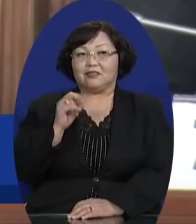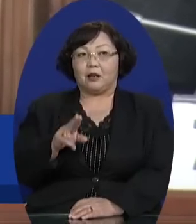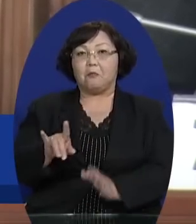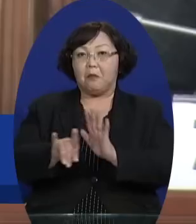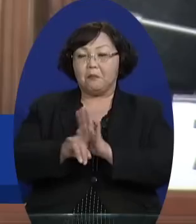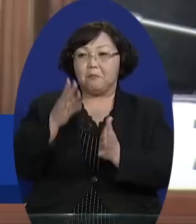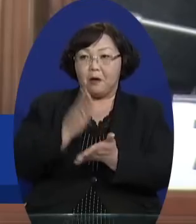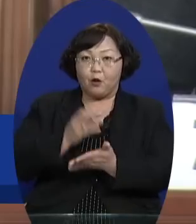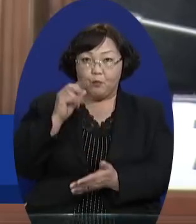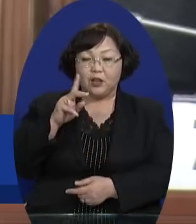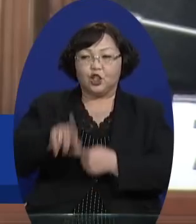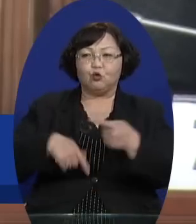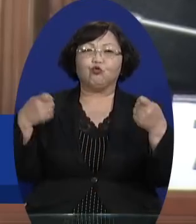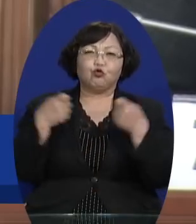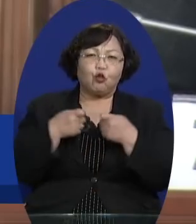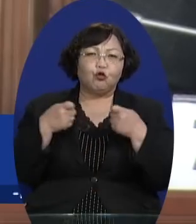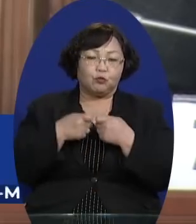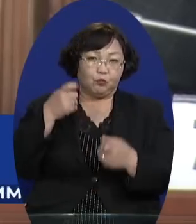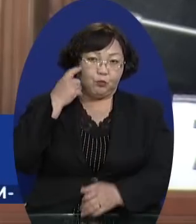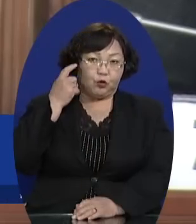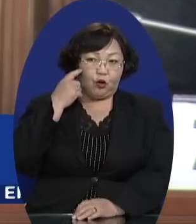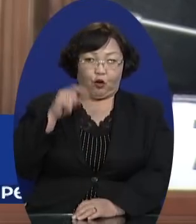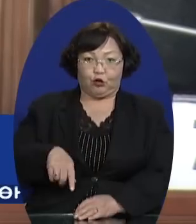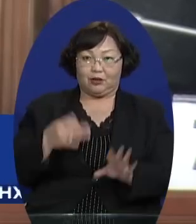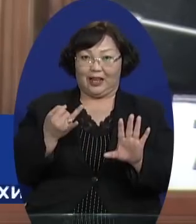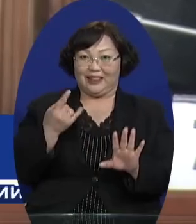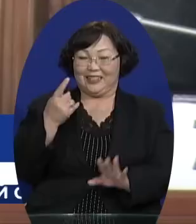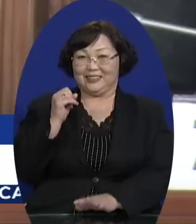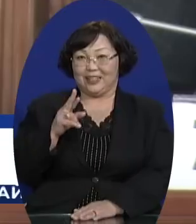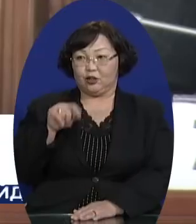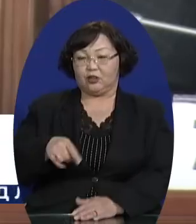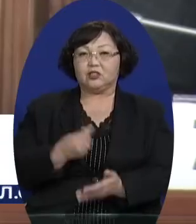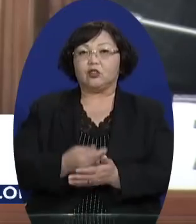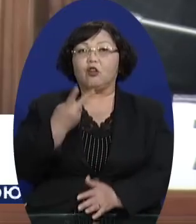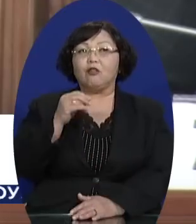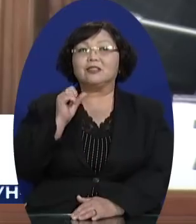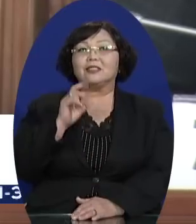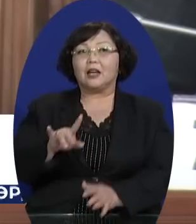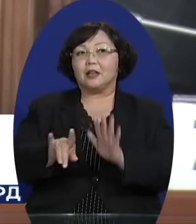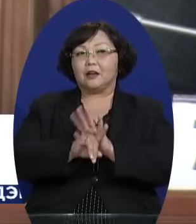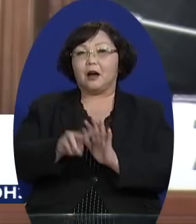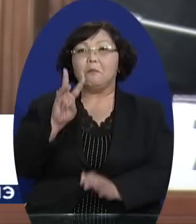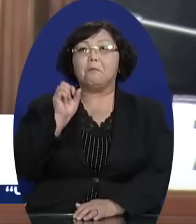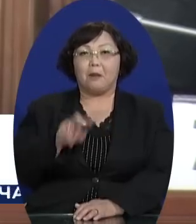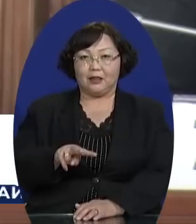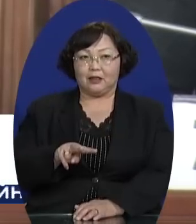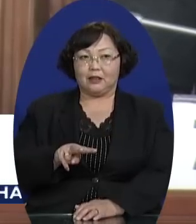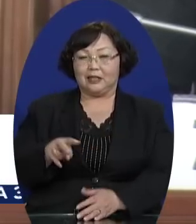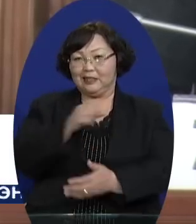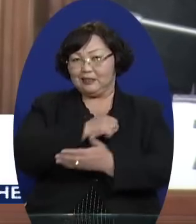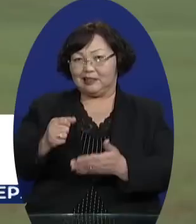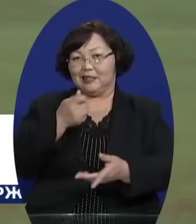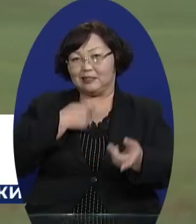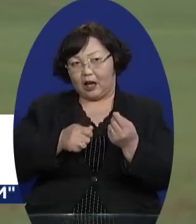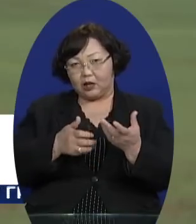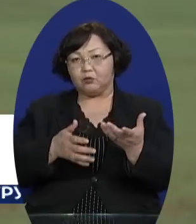бол зохистой гэж үзэж яхаар одоогийн 71 саяын хооронд нэг 20 сая орчим малыг бол бид нэр яхаар харахгүй эргэлтэнд оруулах